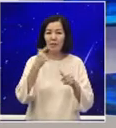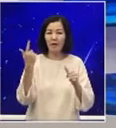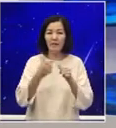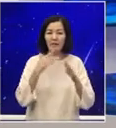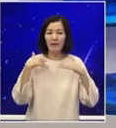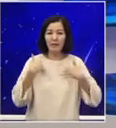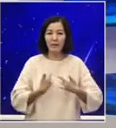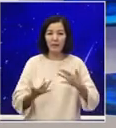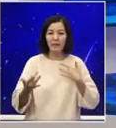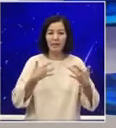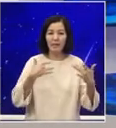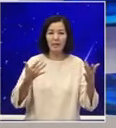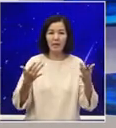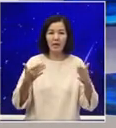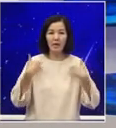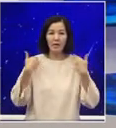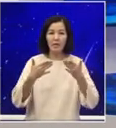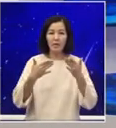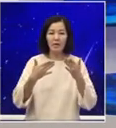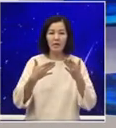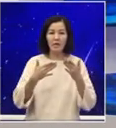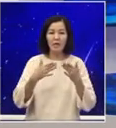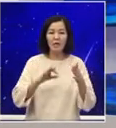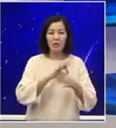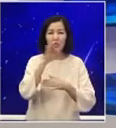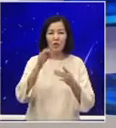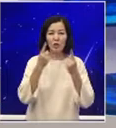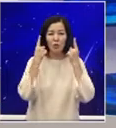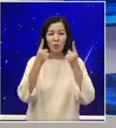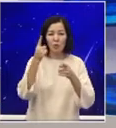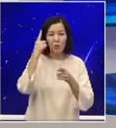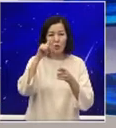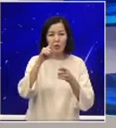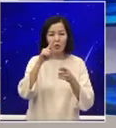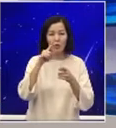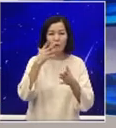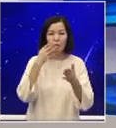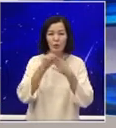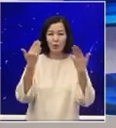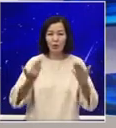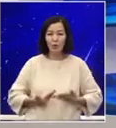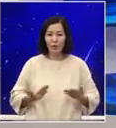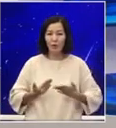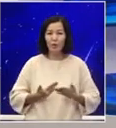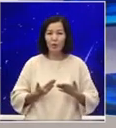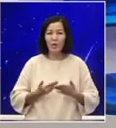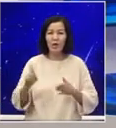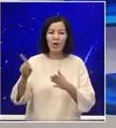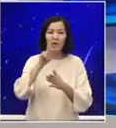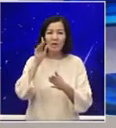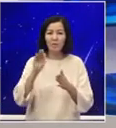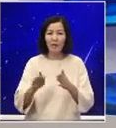драма театрда қойылған спектакль шығыстың ұлы ойшылының ғибраттық ғұмыры жайлы. Отырар топырағында өскен жас